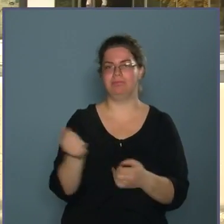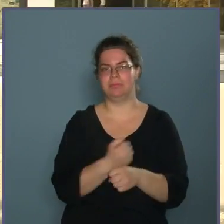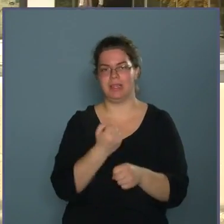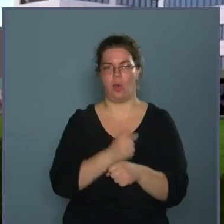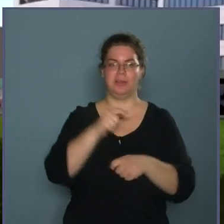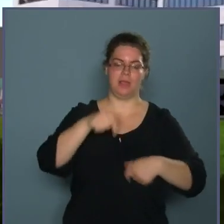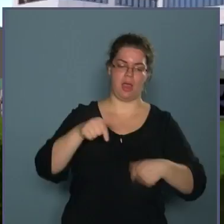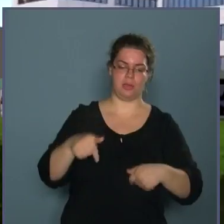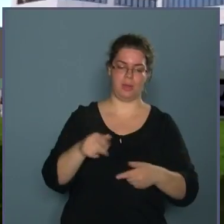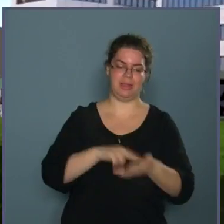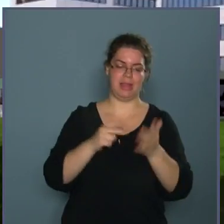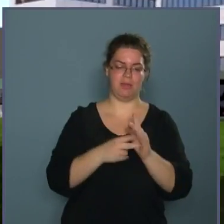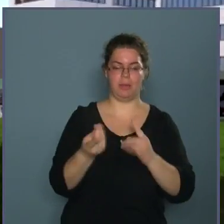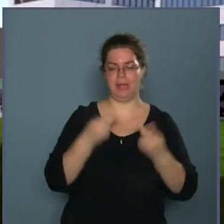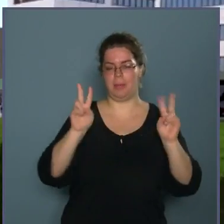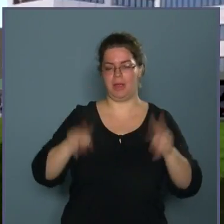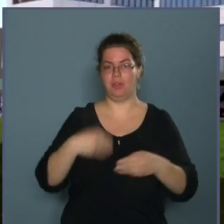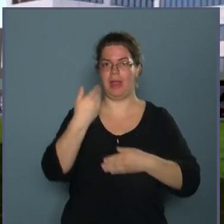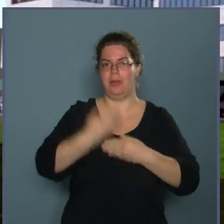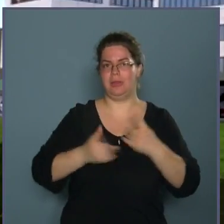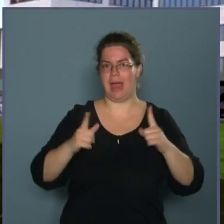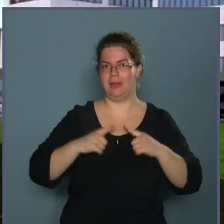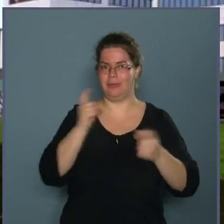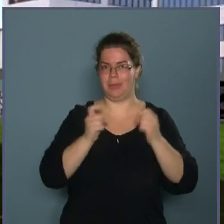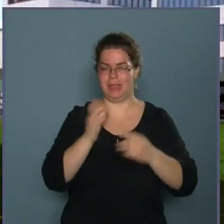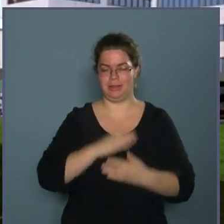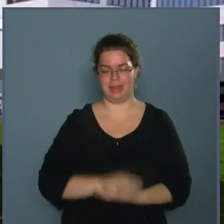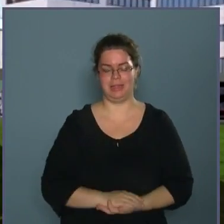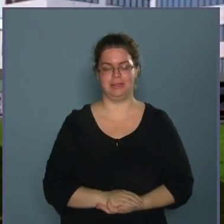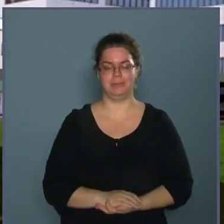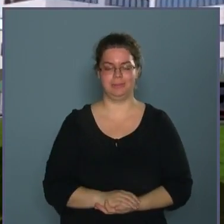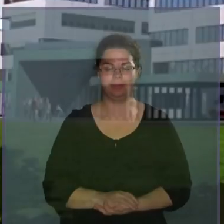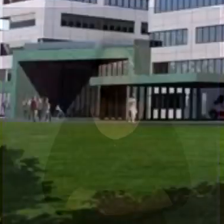kidolgozni azokat a terveket, amiknek a megvalósítása előtt állunk reményeink szerint.